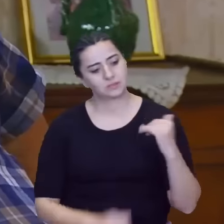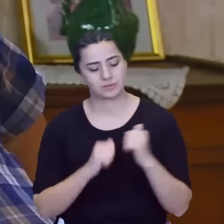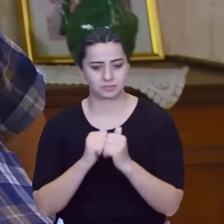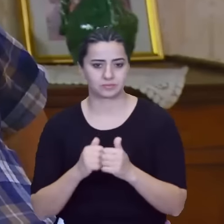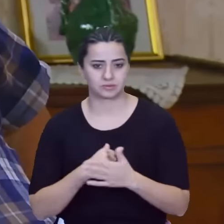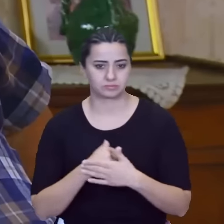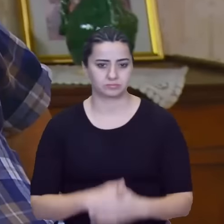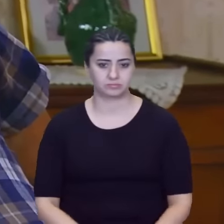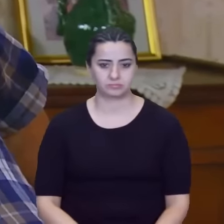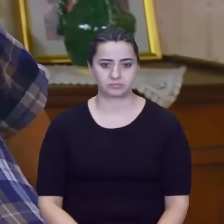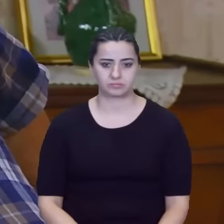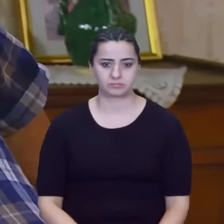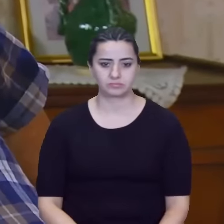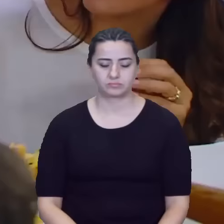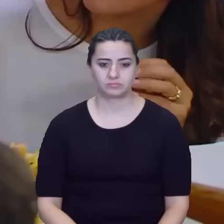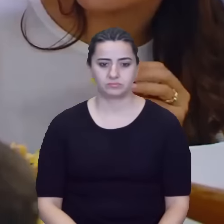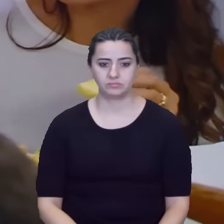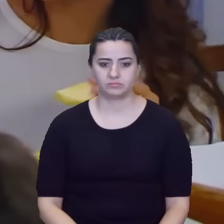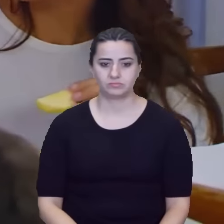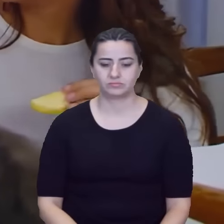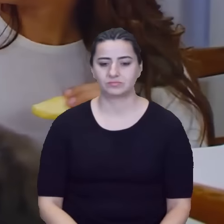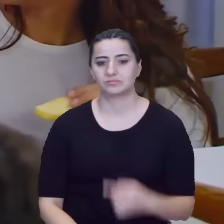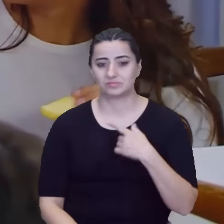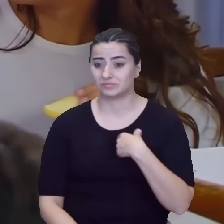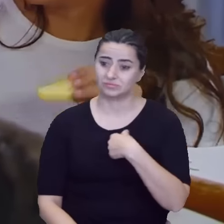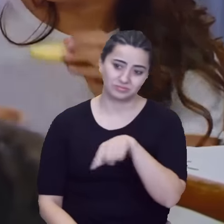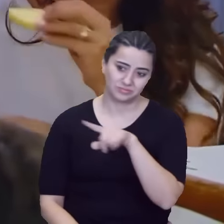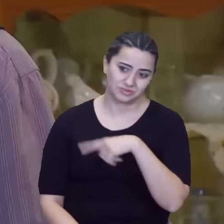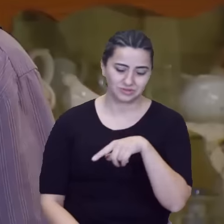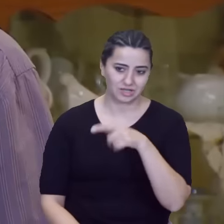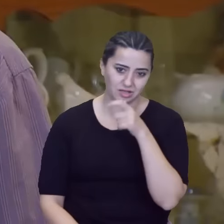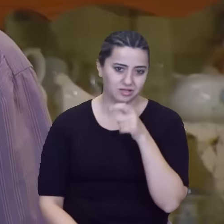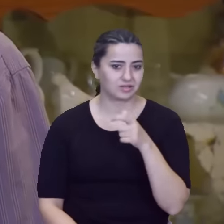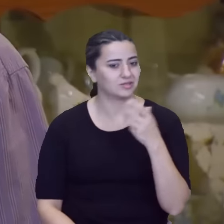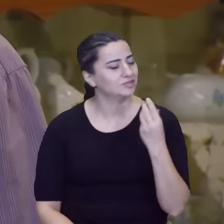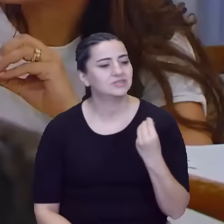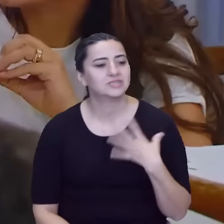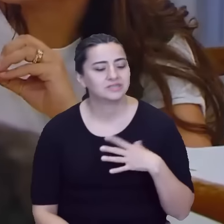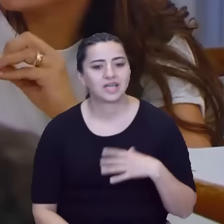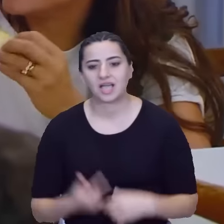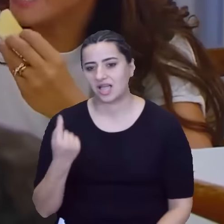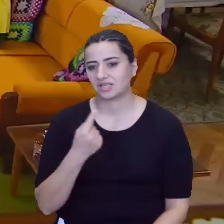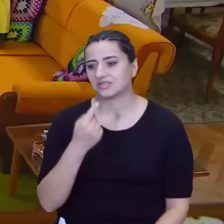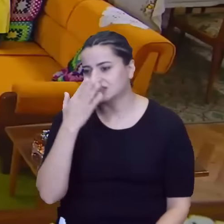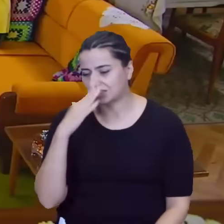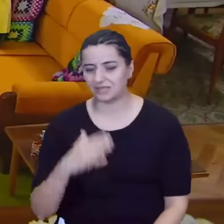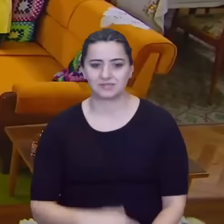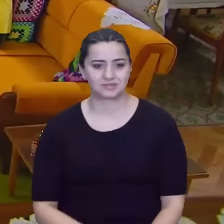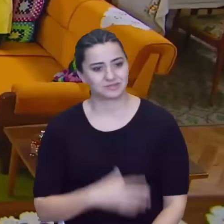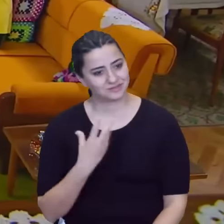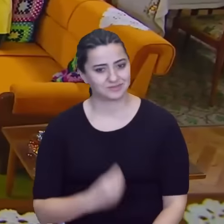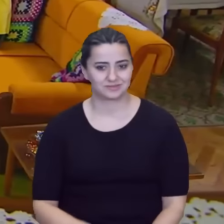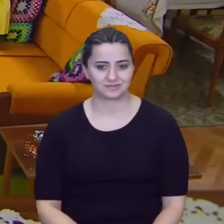bana yerini göster. Ya Cankuş. Elindeymişken hani bize de güldenle. Oo, nasıl olsun? Az sade şeker. Sade. Tamam hadi